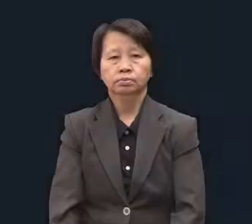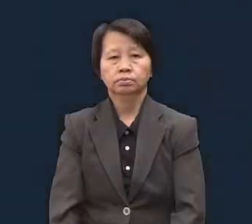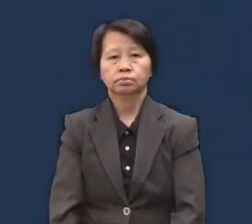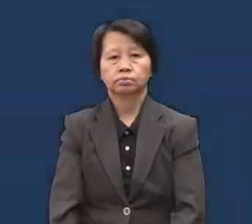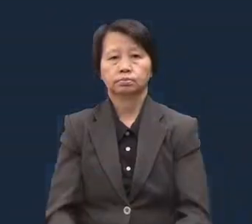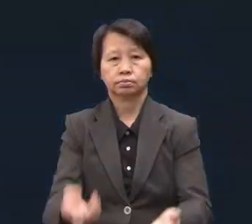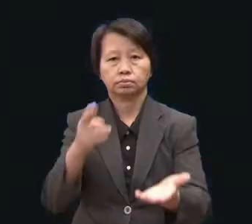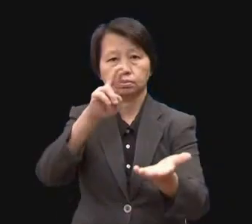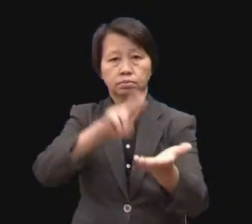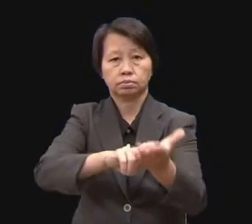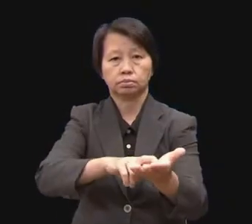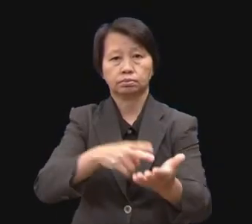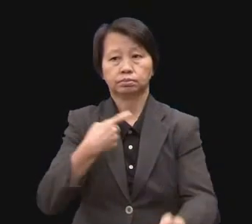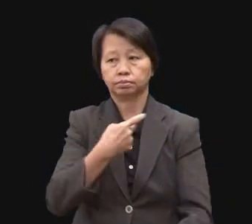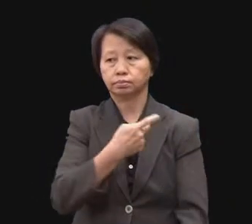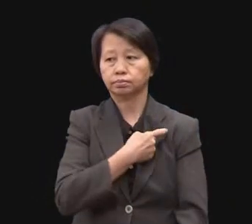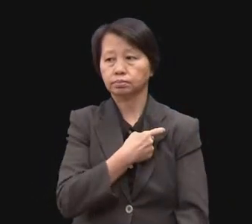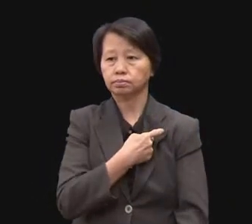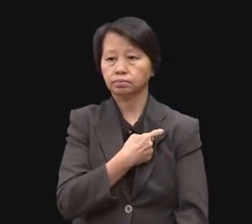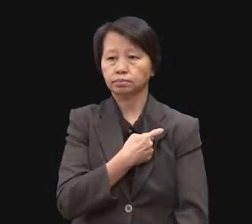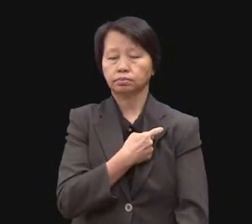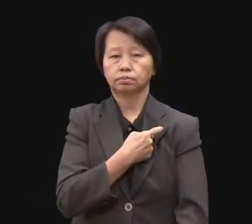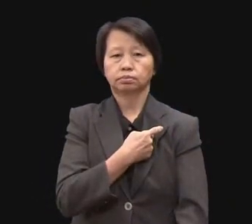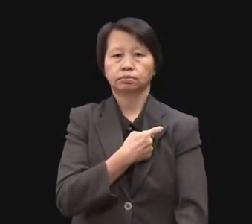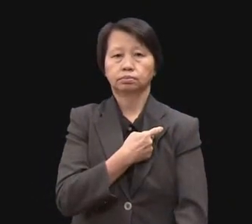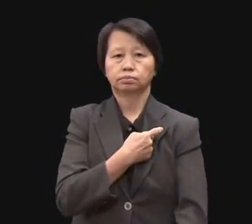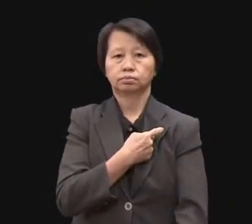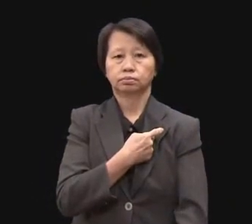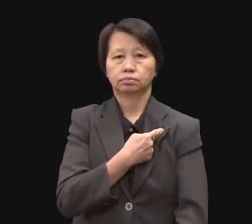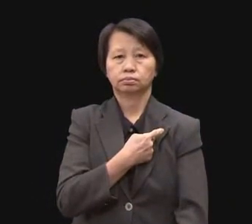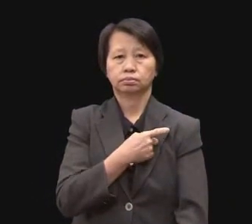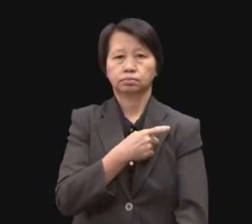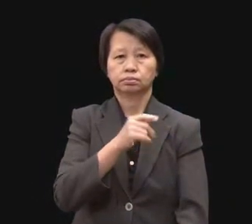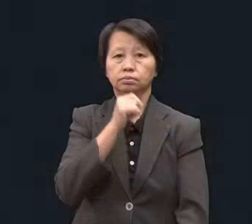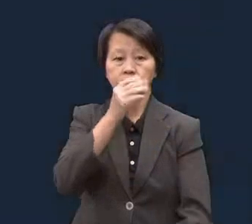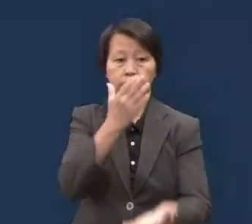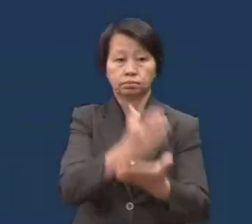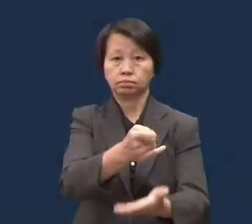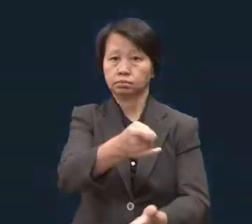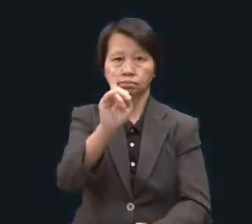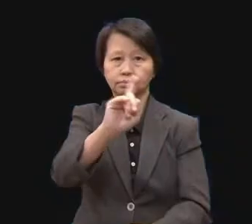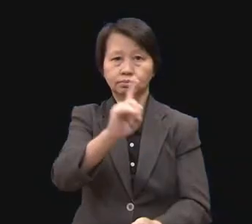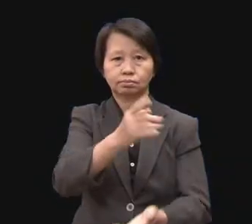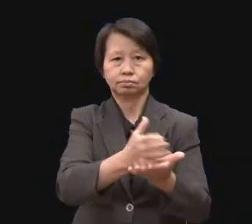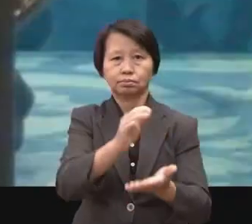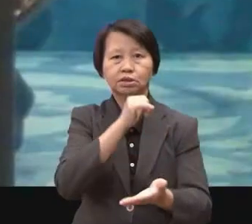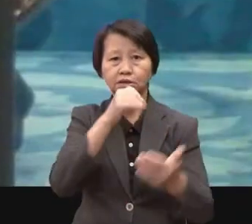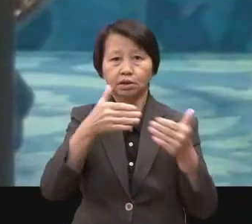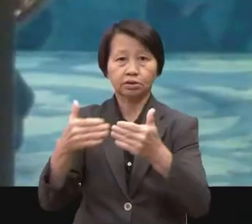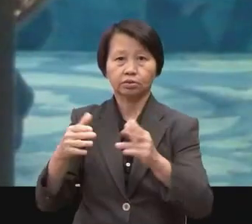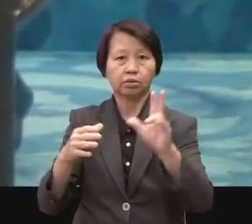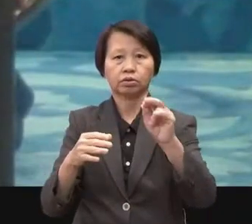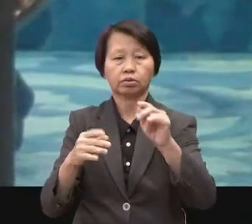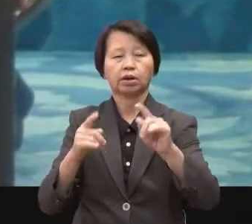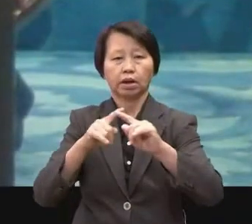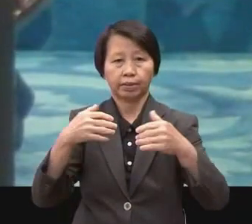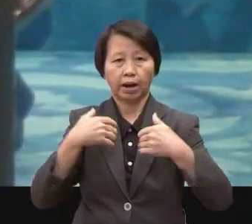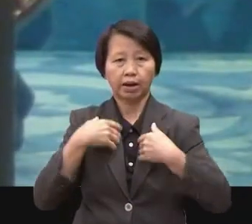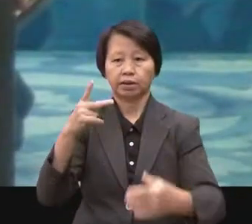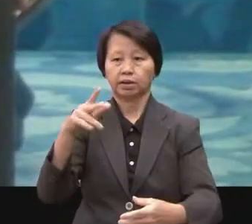record kita tidak benar mereka dihentikan atau tidak disambung mereka